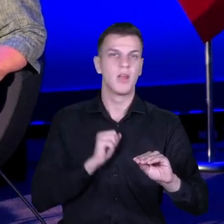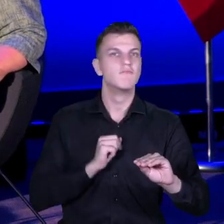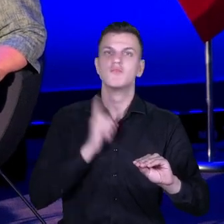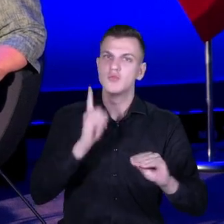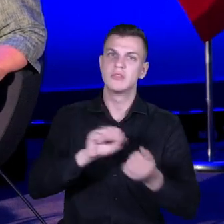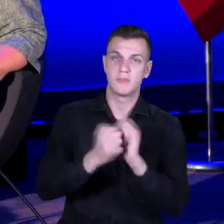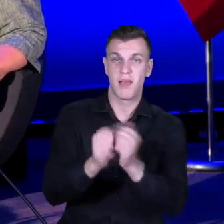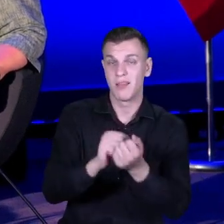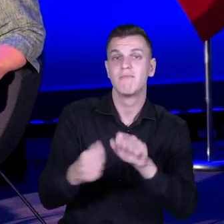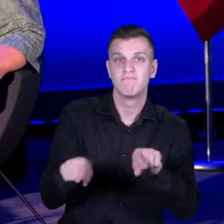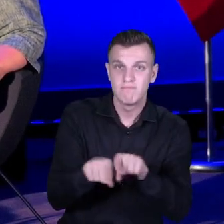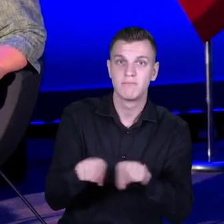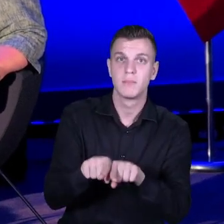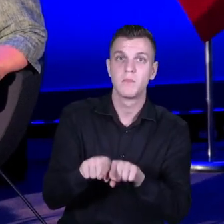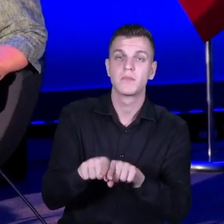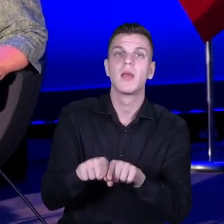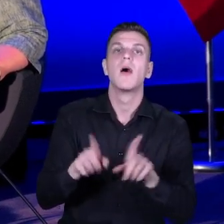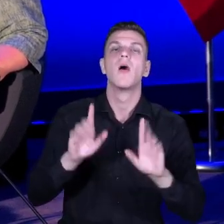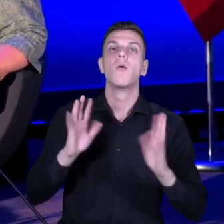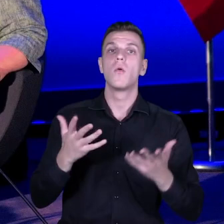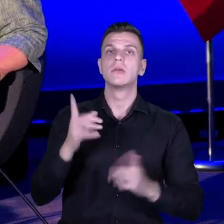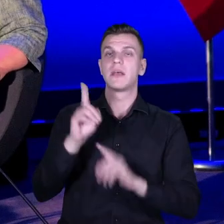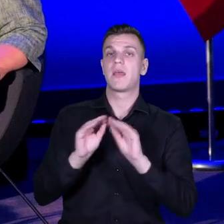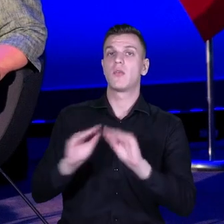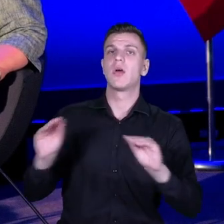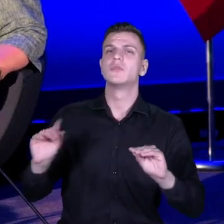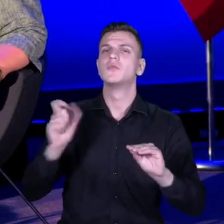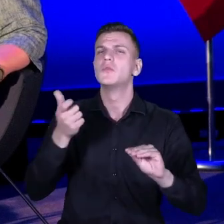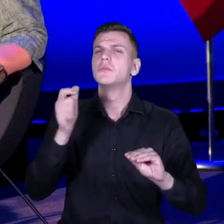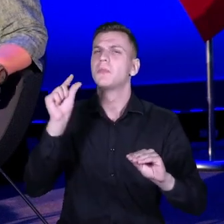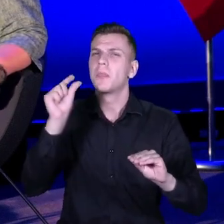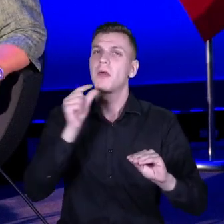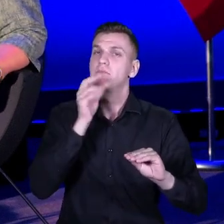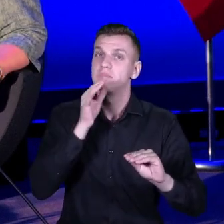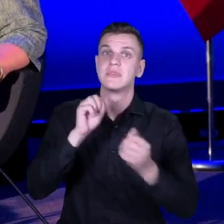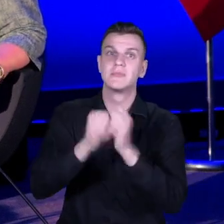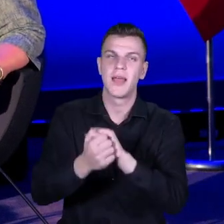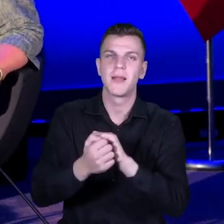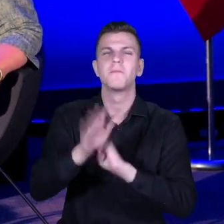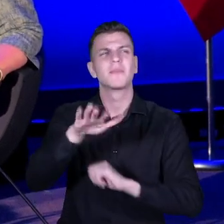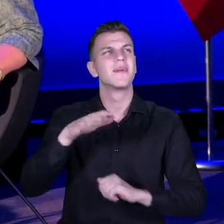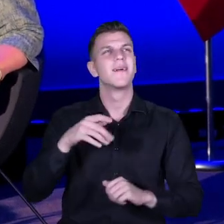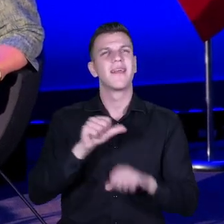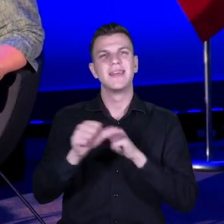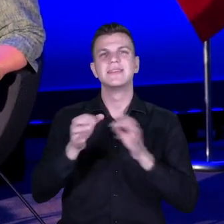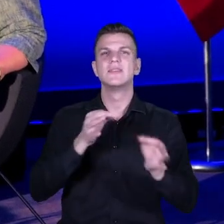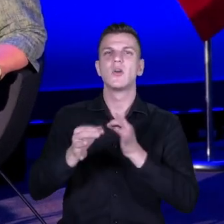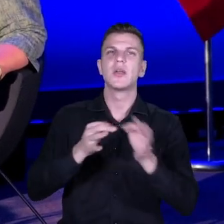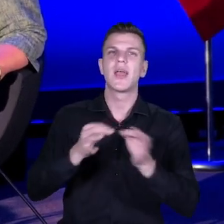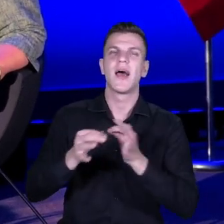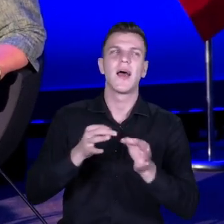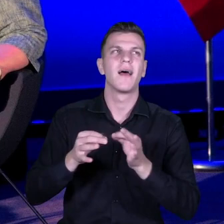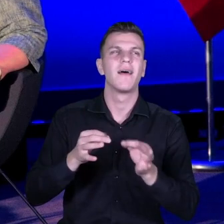to, żeby zmienić jakąś jedną cząstkę. Jest taka opowieść o dziewczynce,